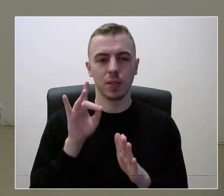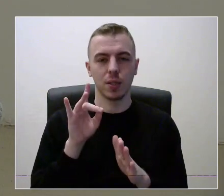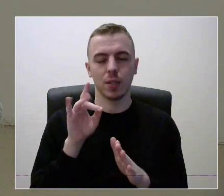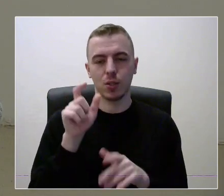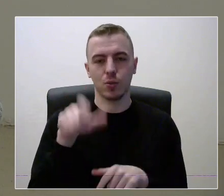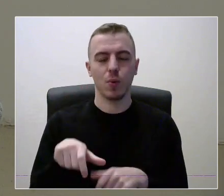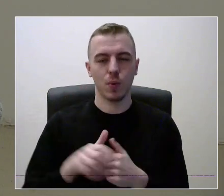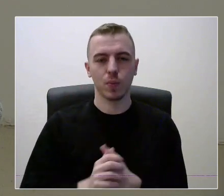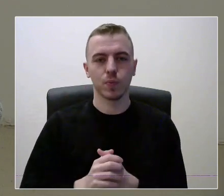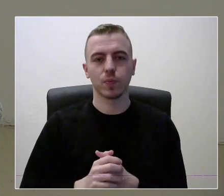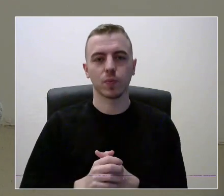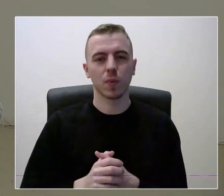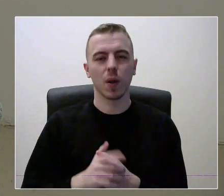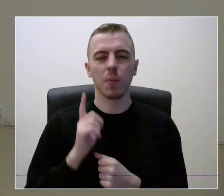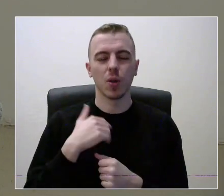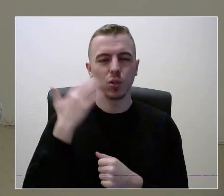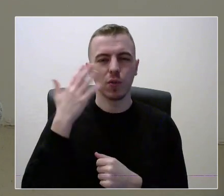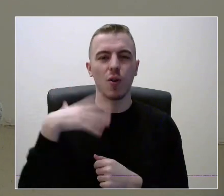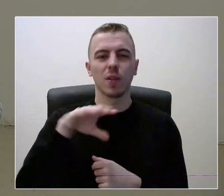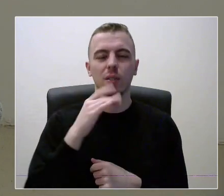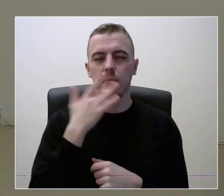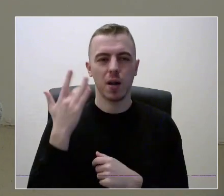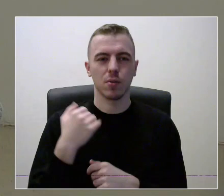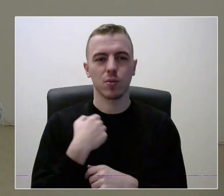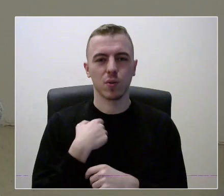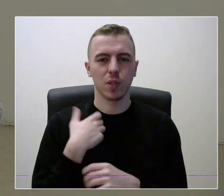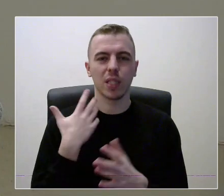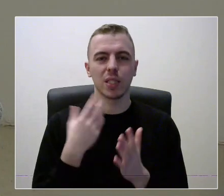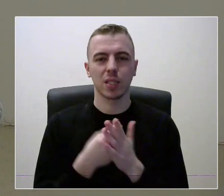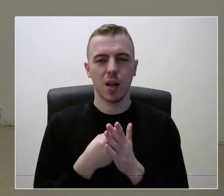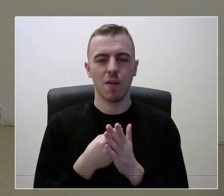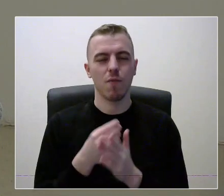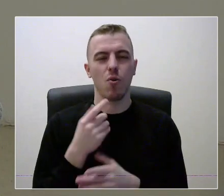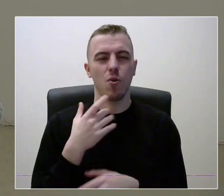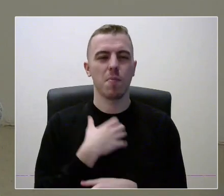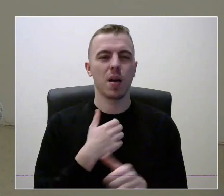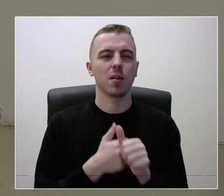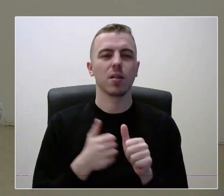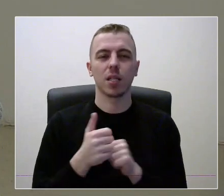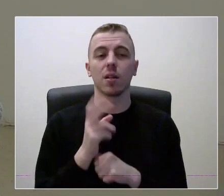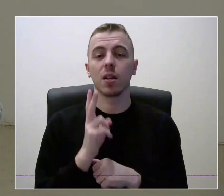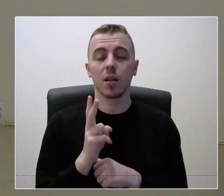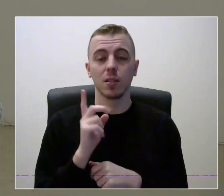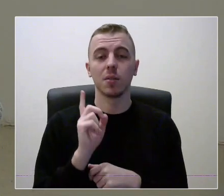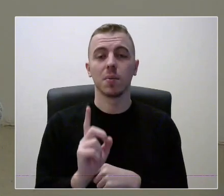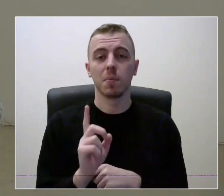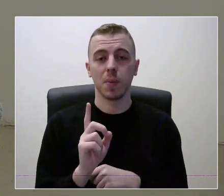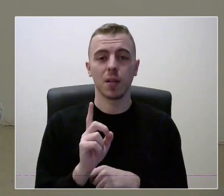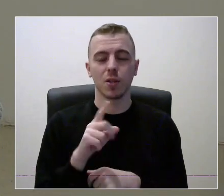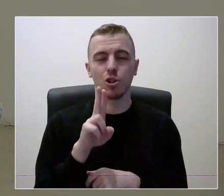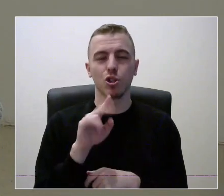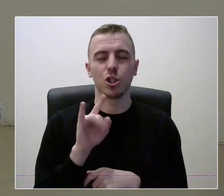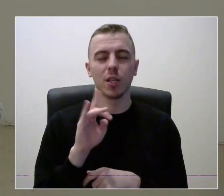abejo, aš manau, kad kiekviena partija turi savo, reiškia, tos favoritus, kurie siūlys, bet be abejo, kaip ir gerbiamas Žygimantas